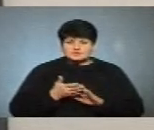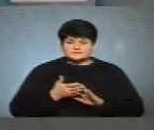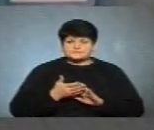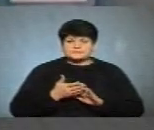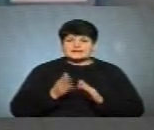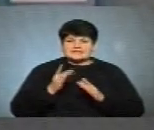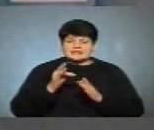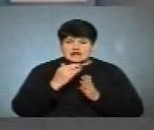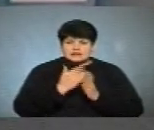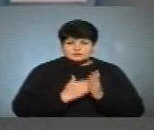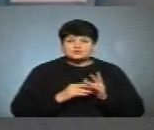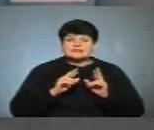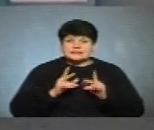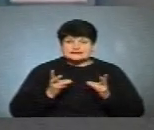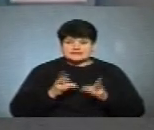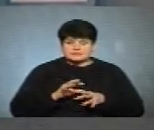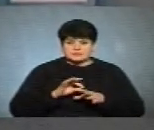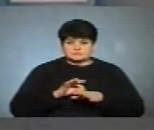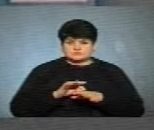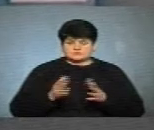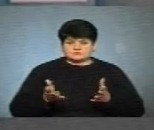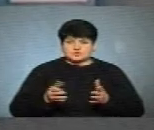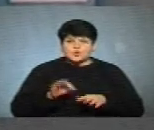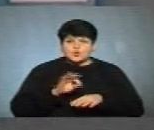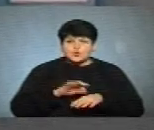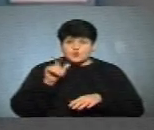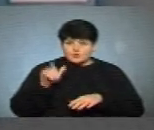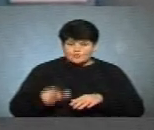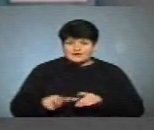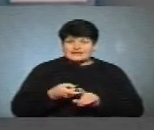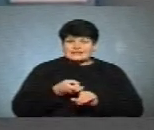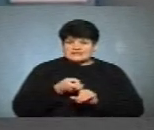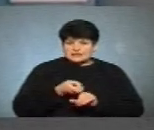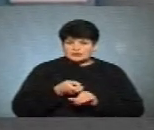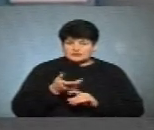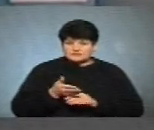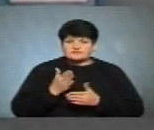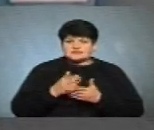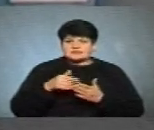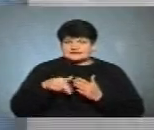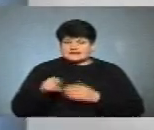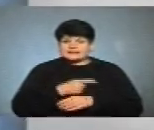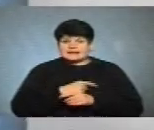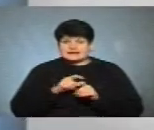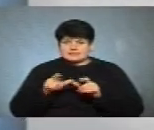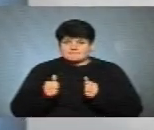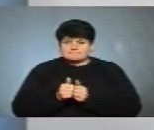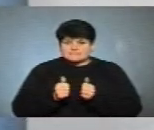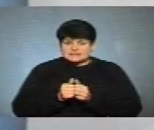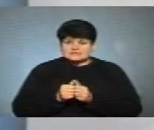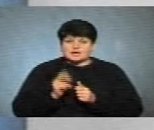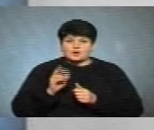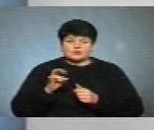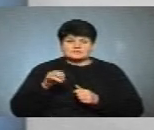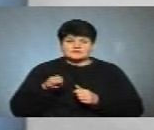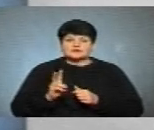які регламентують, як треба вести. Хворий пацієнт, який контактував, він йде на лікарняний, близький контакт